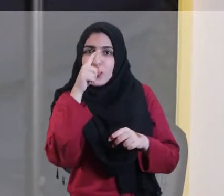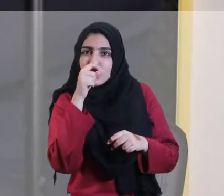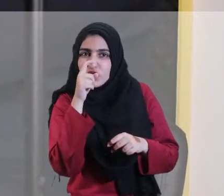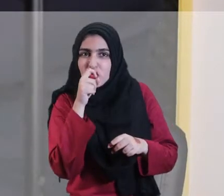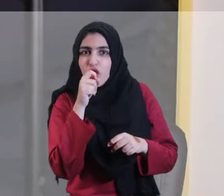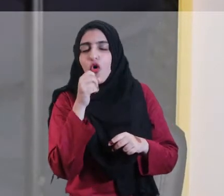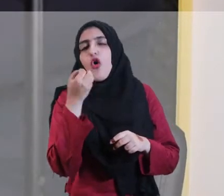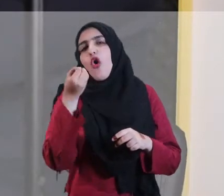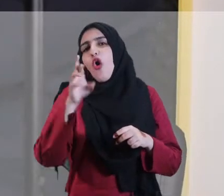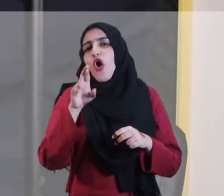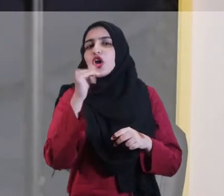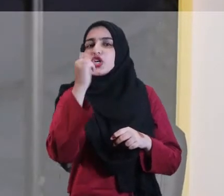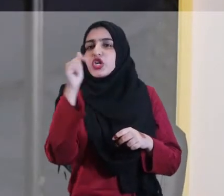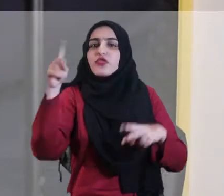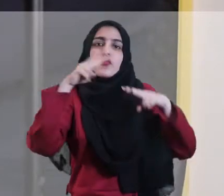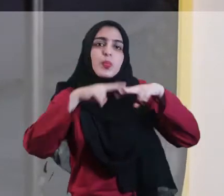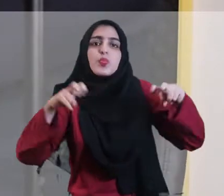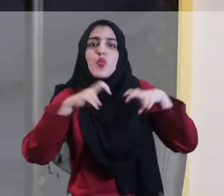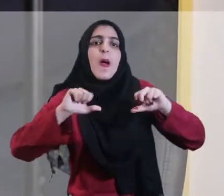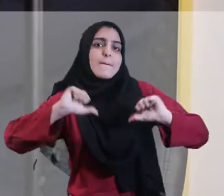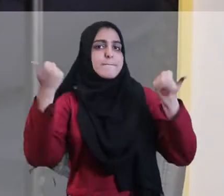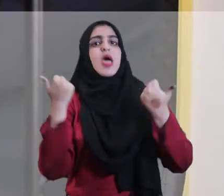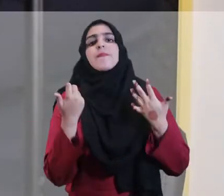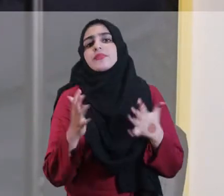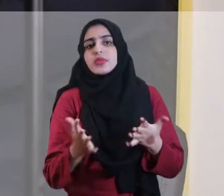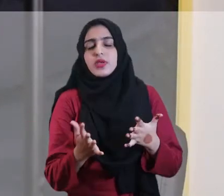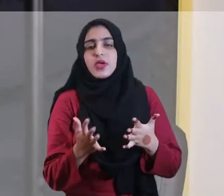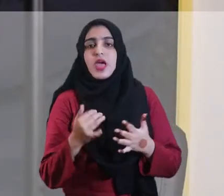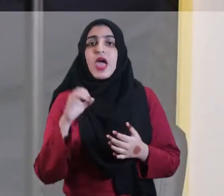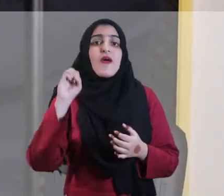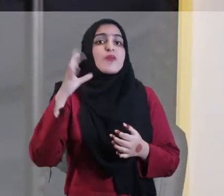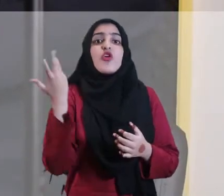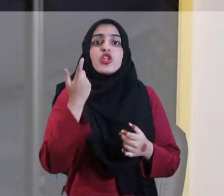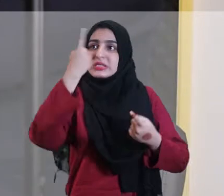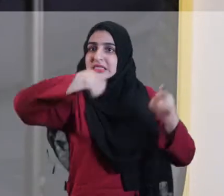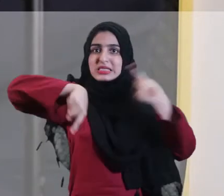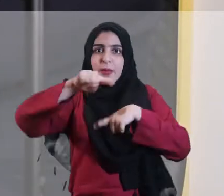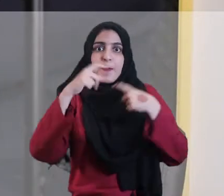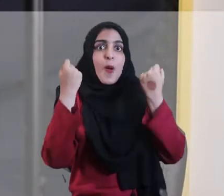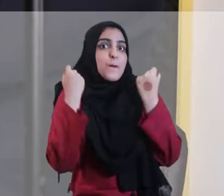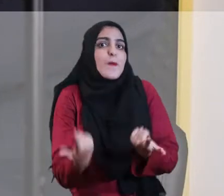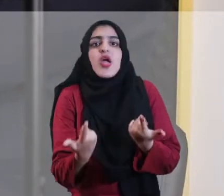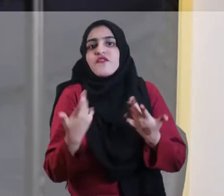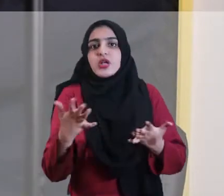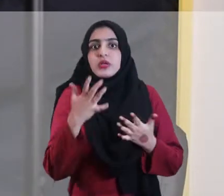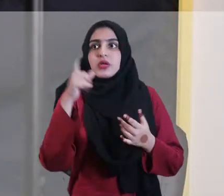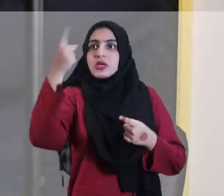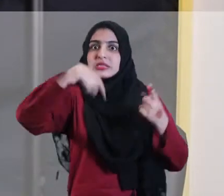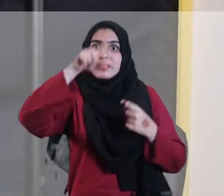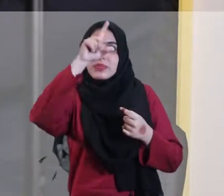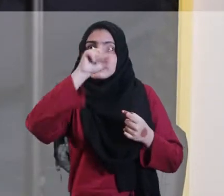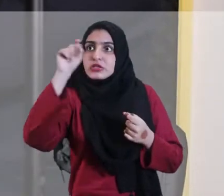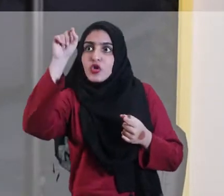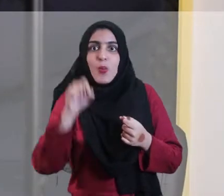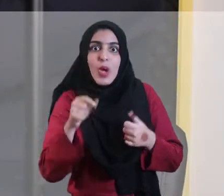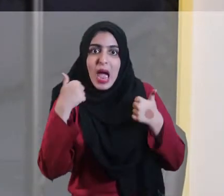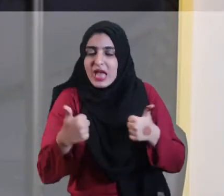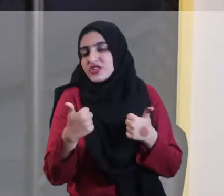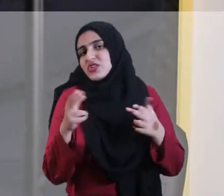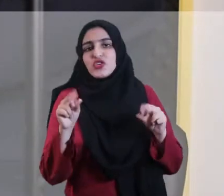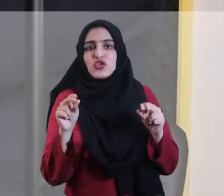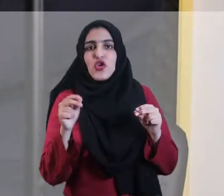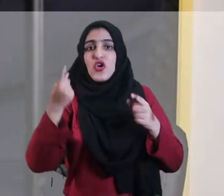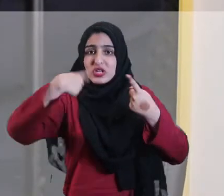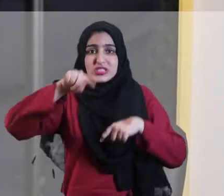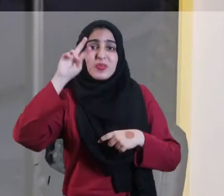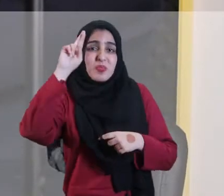कोल्ड हैव डिस्कवर्ड ठाट नोबडी इंसान का पुतला होता है